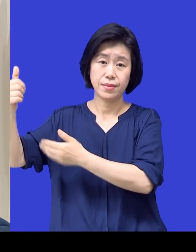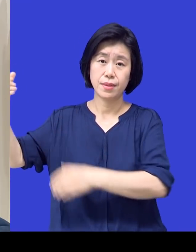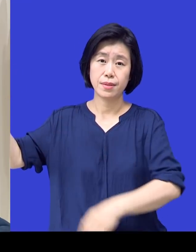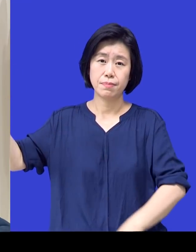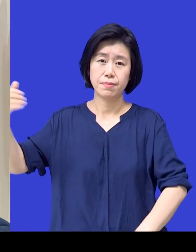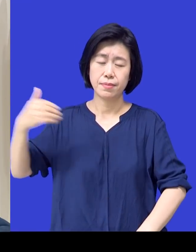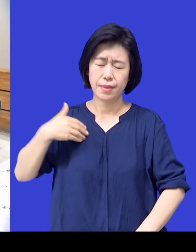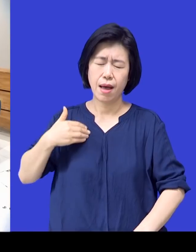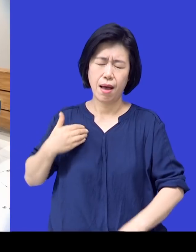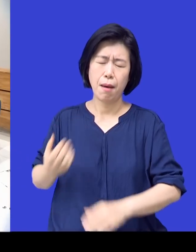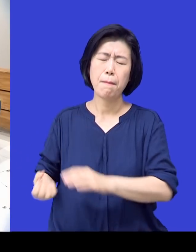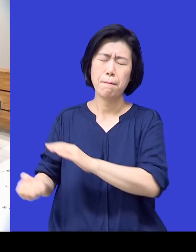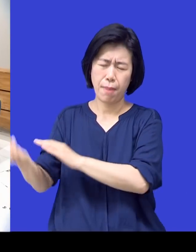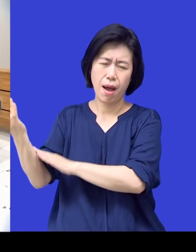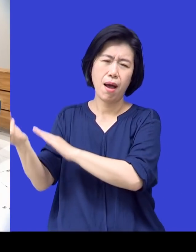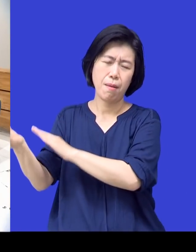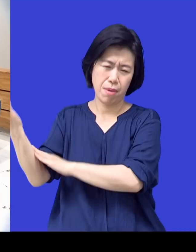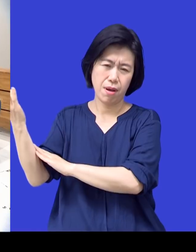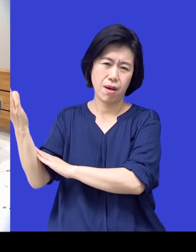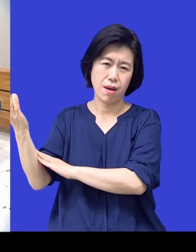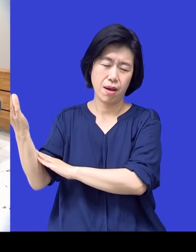항복할 수 없게 만들었어요.